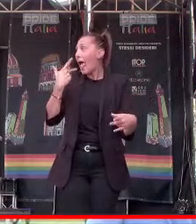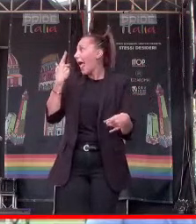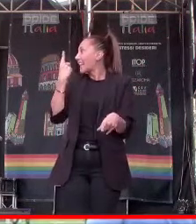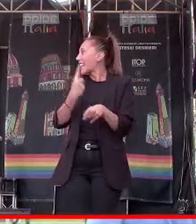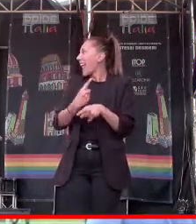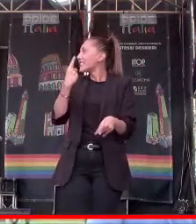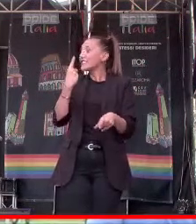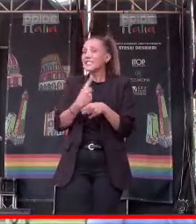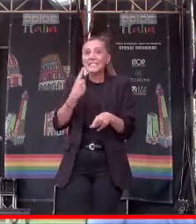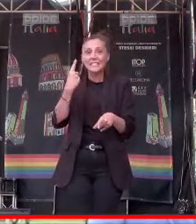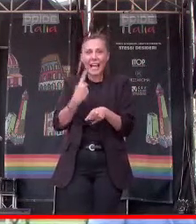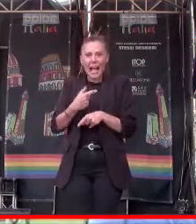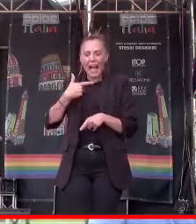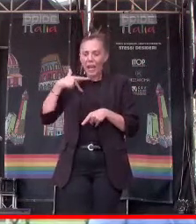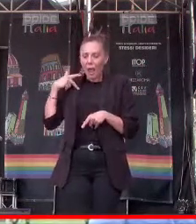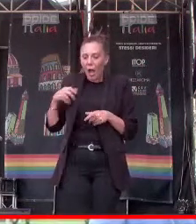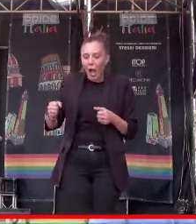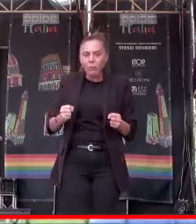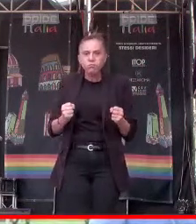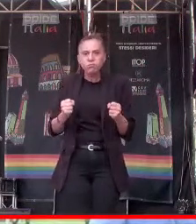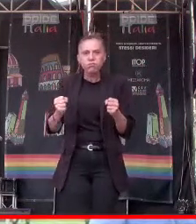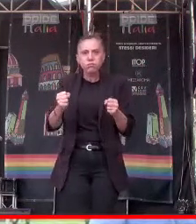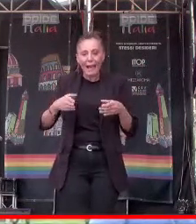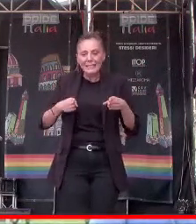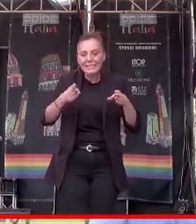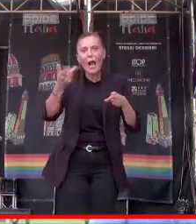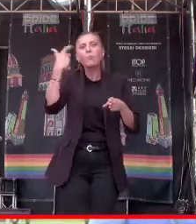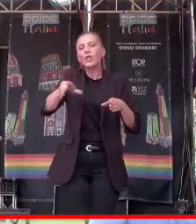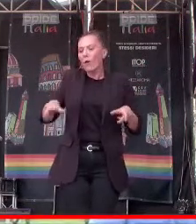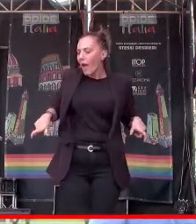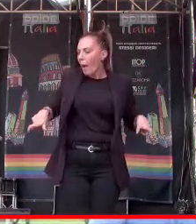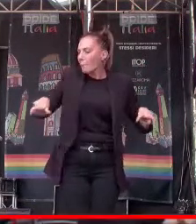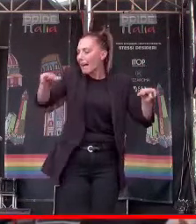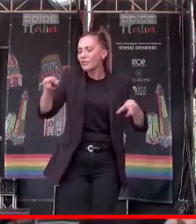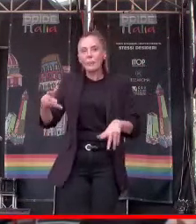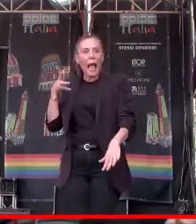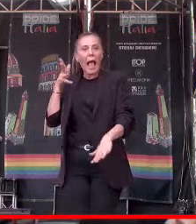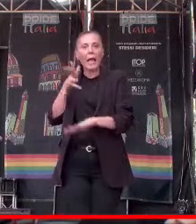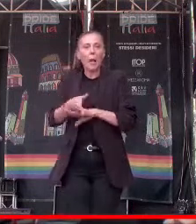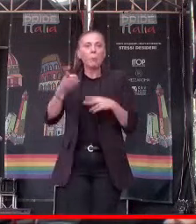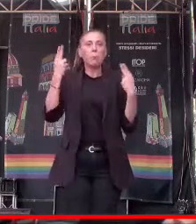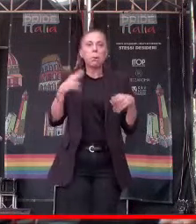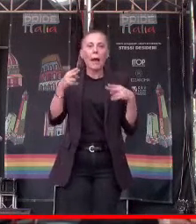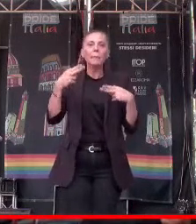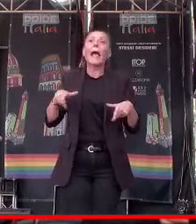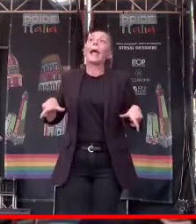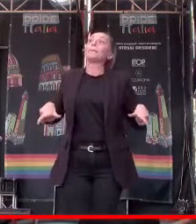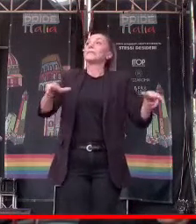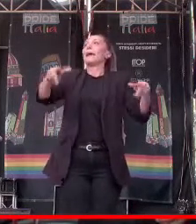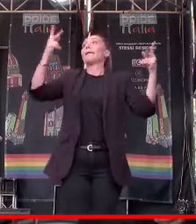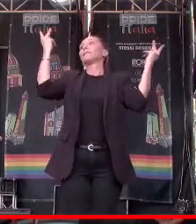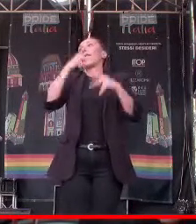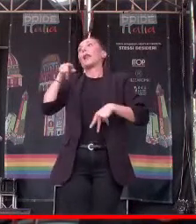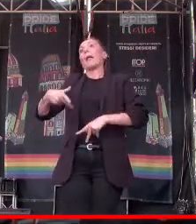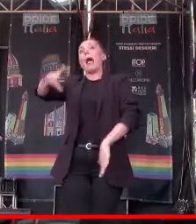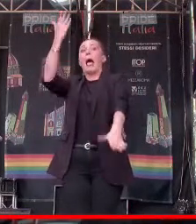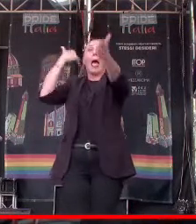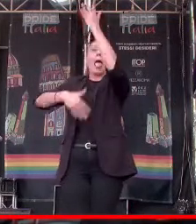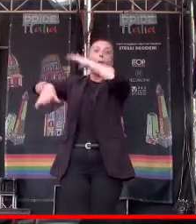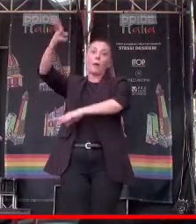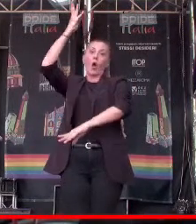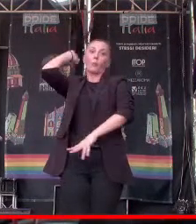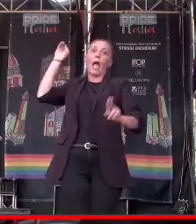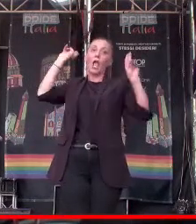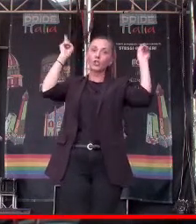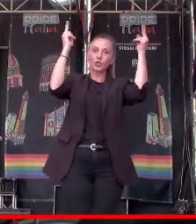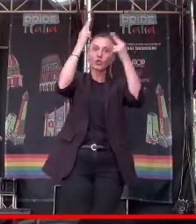per strada perché non ci sono i marciapiedi accessibili. I marciapiedi ci sono, solo che sono dell'epoca di Giulio Cesare e purtroppo abbiamo